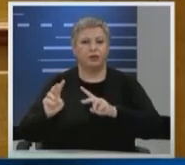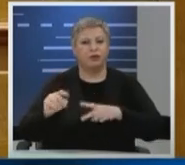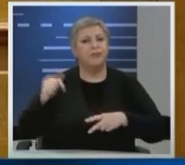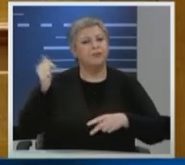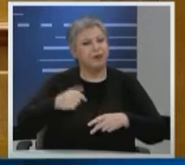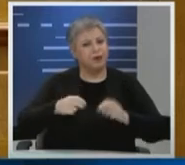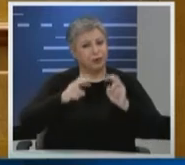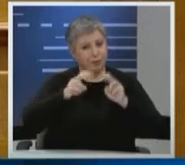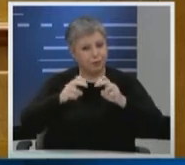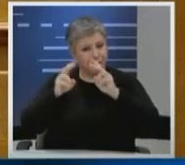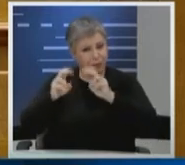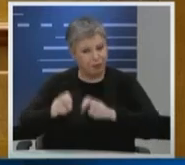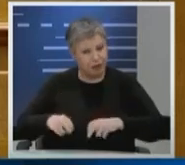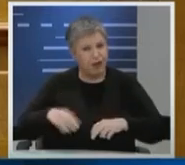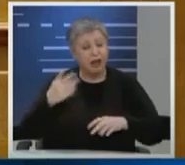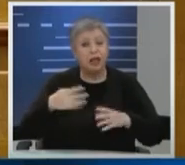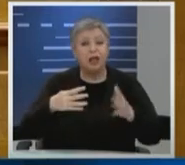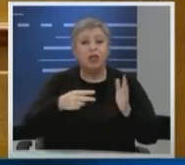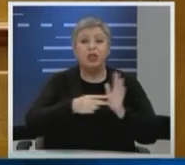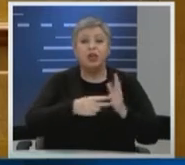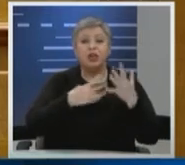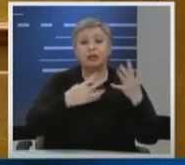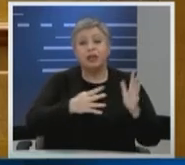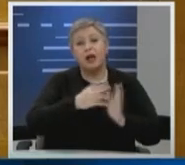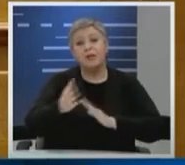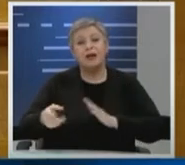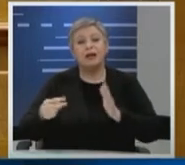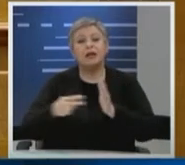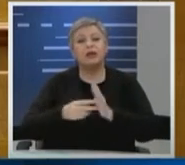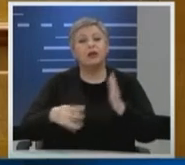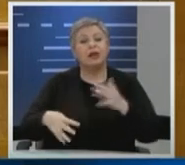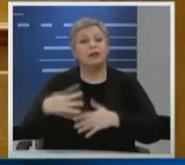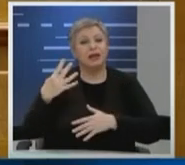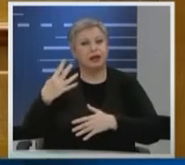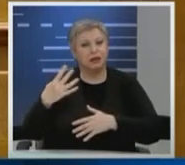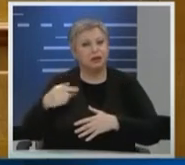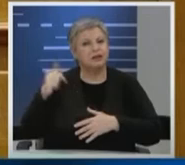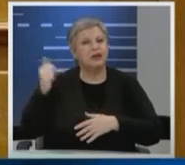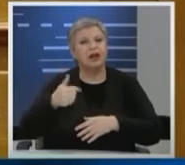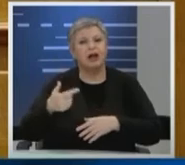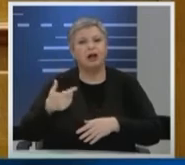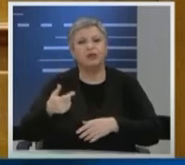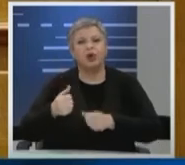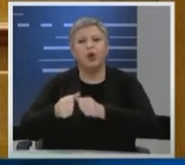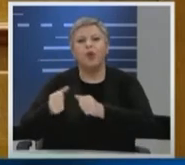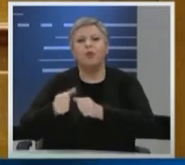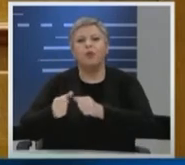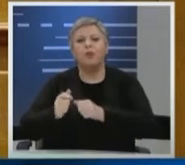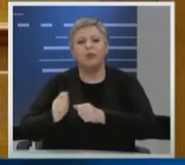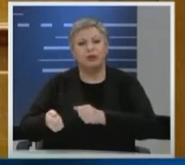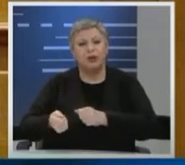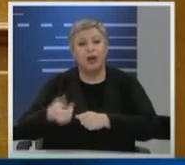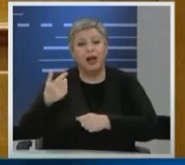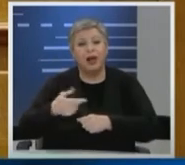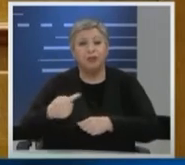ότι από το 2009 στο 2014 μειώθηκαν οι μισθωτοί, έχασαν το